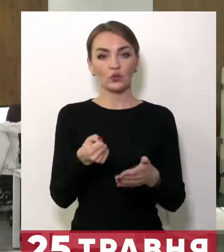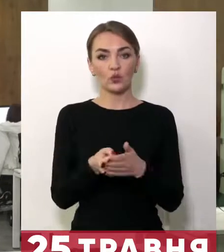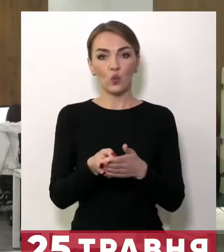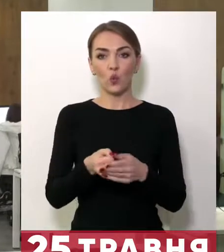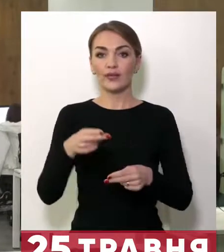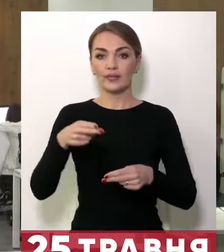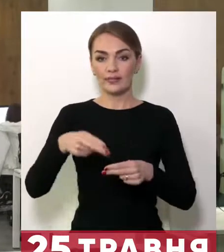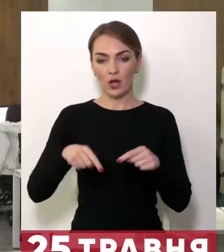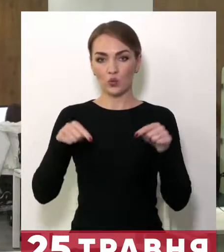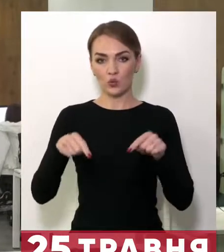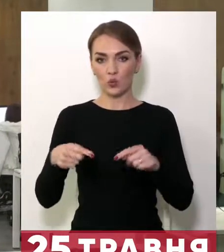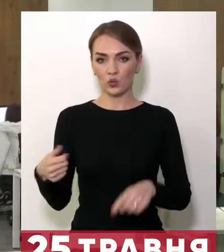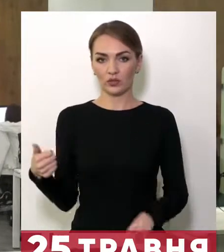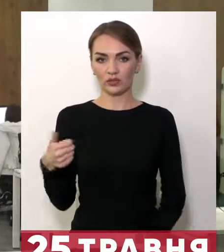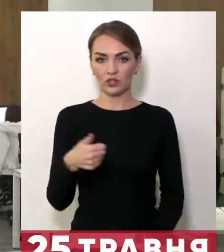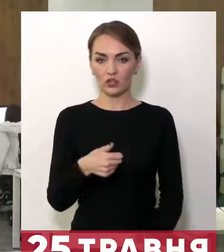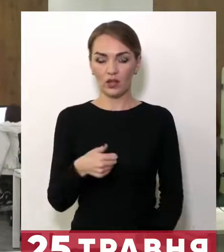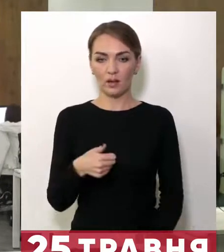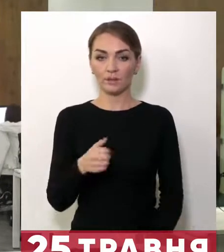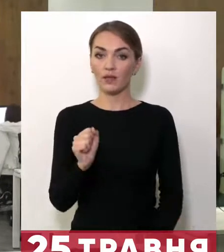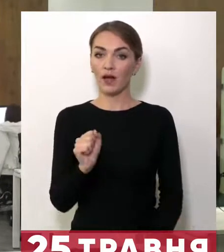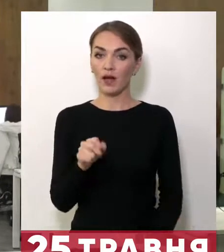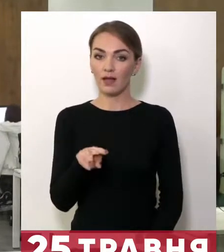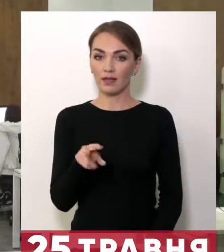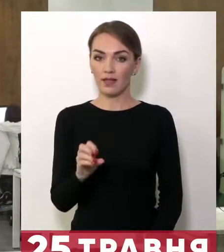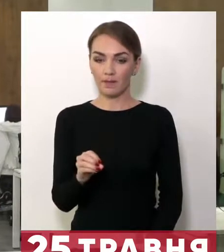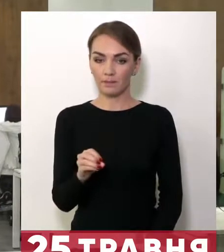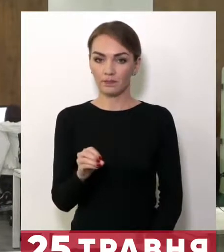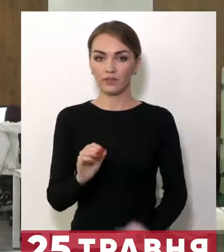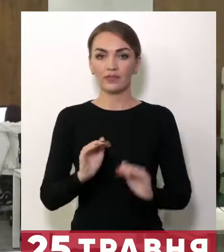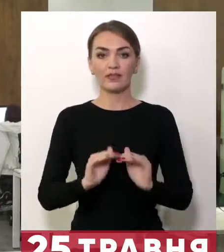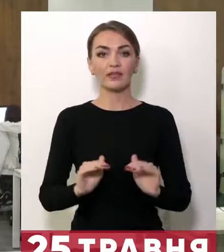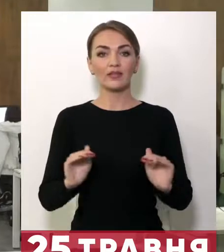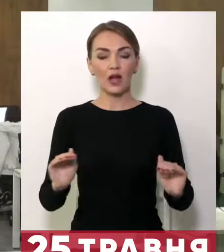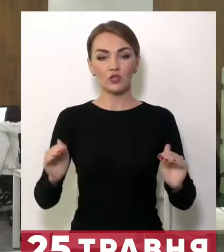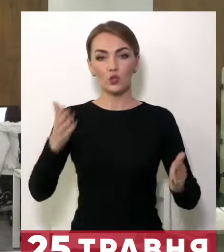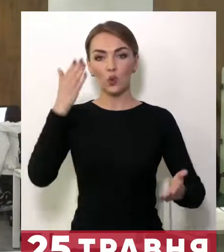кінця цього тижня. Але